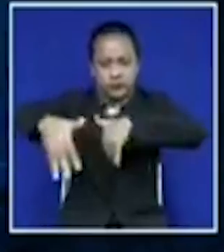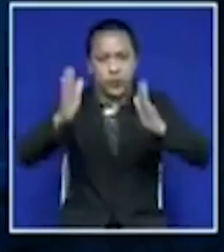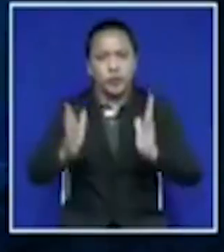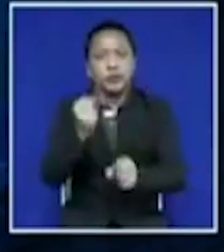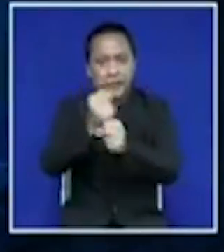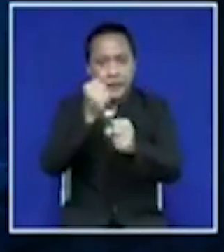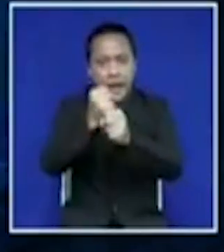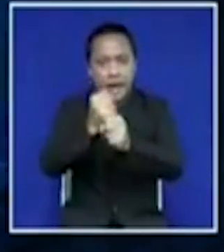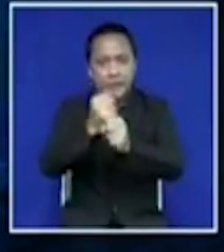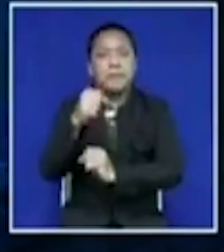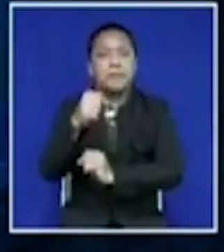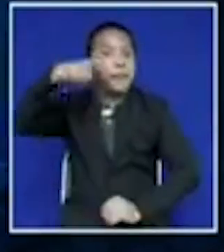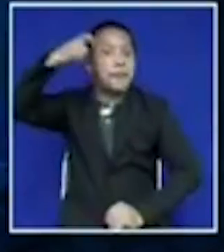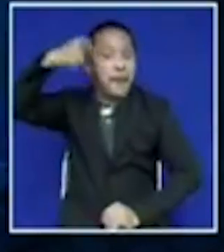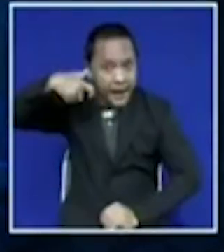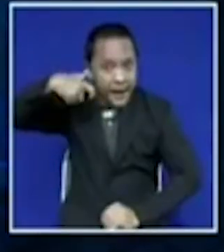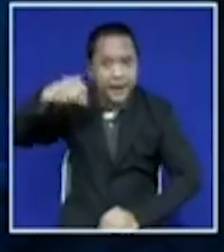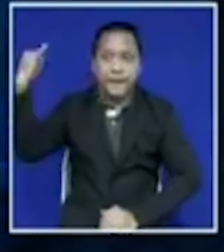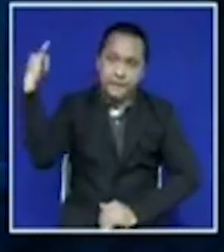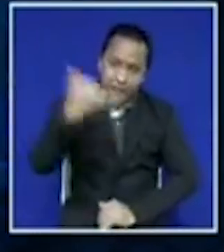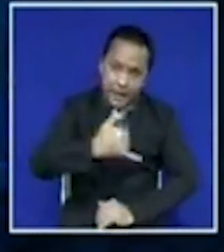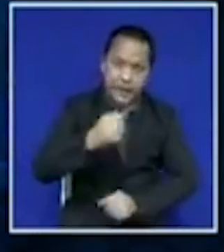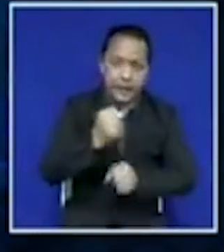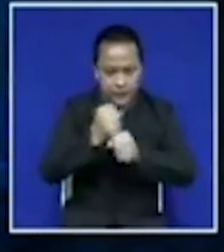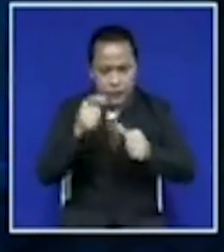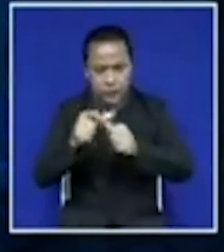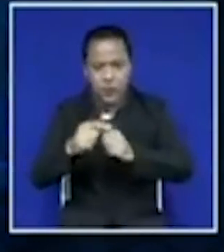านชาวเมียนมาที่เข้ามาแล้วก็ม